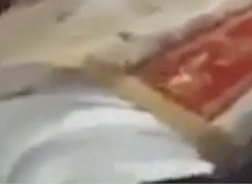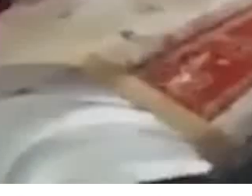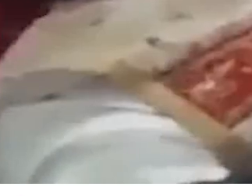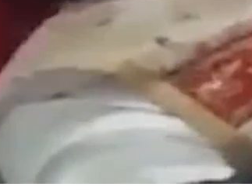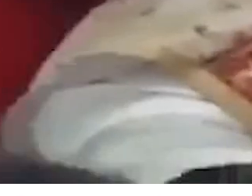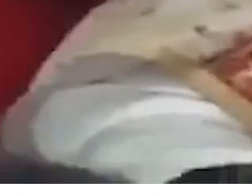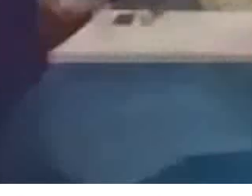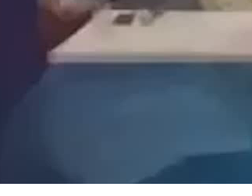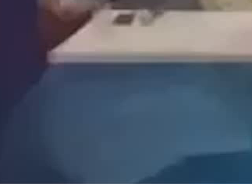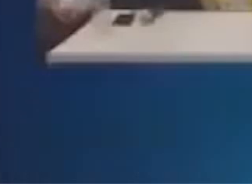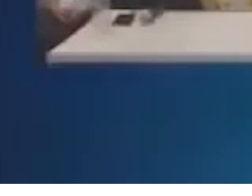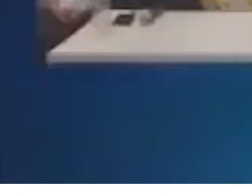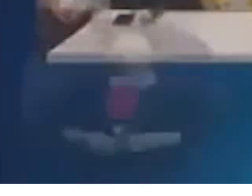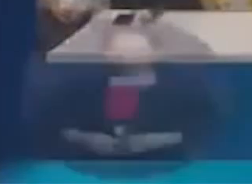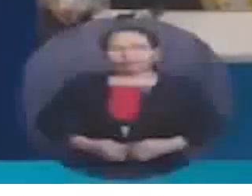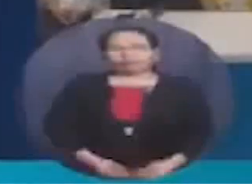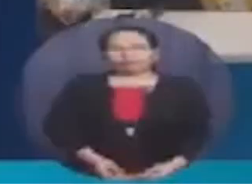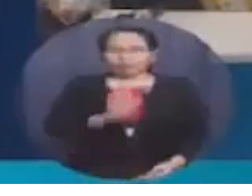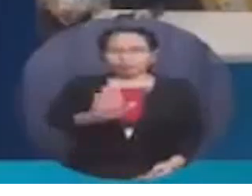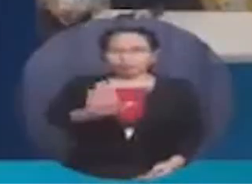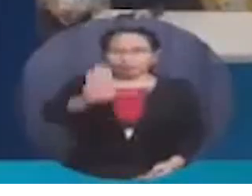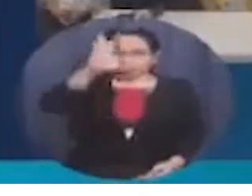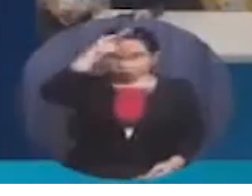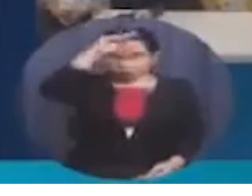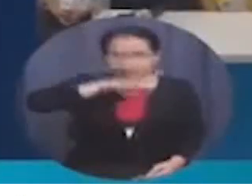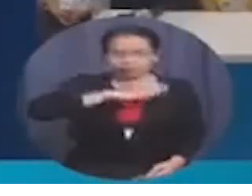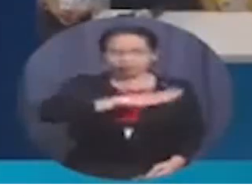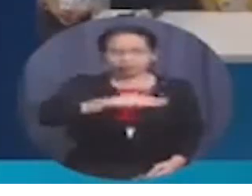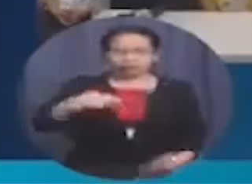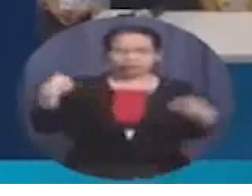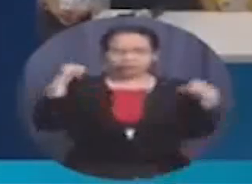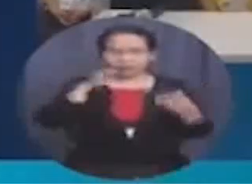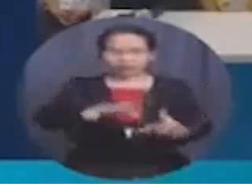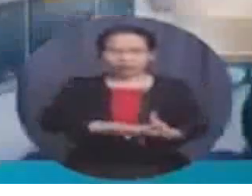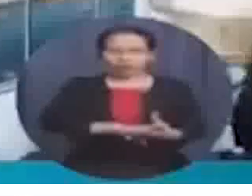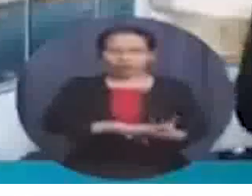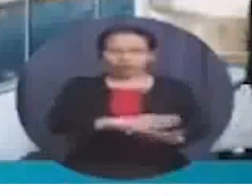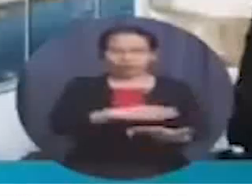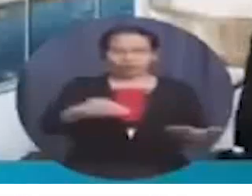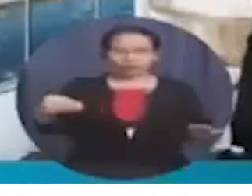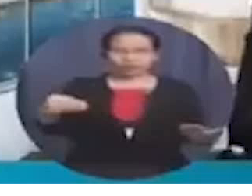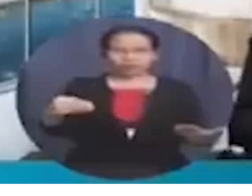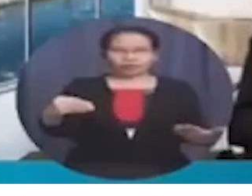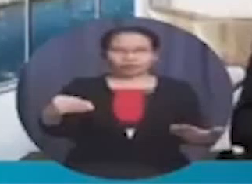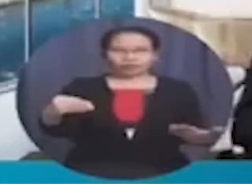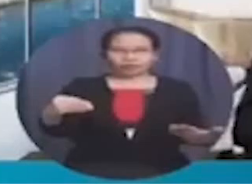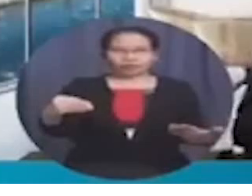babae, papayag kang yapusin ng ibang lalaki tapos sabihin, dear, huwag kang magseselos, ha, patungkol to